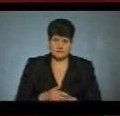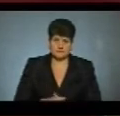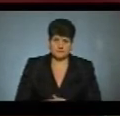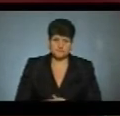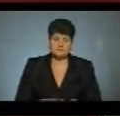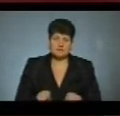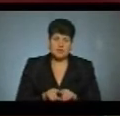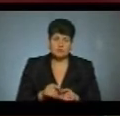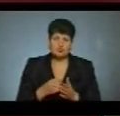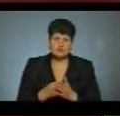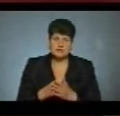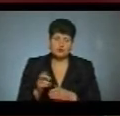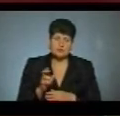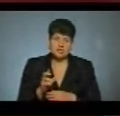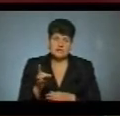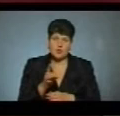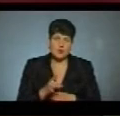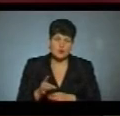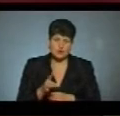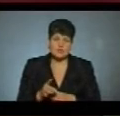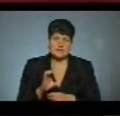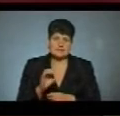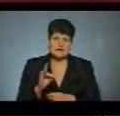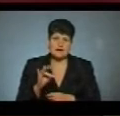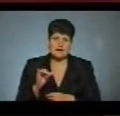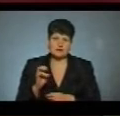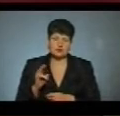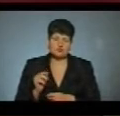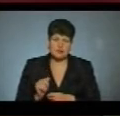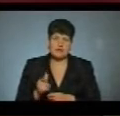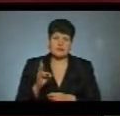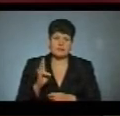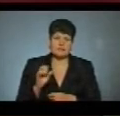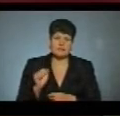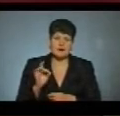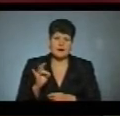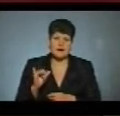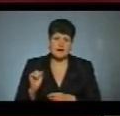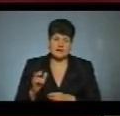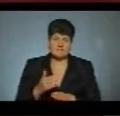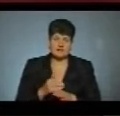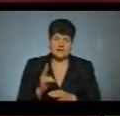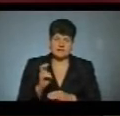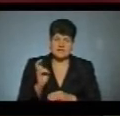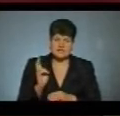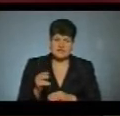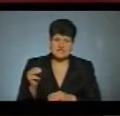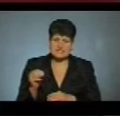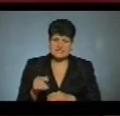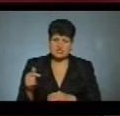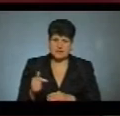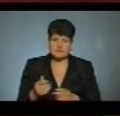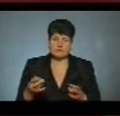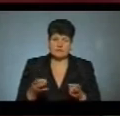Захарків. Також з бюджету Бережанського району, Саранчуківської та Нараївської громад Бережанщини виділили 220 тисяч гривень на